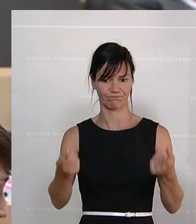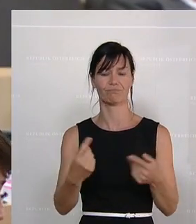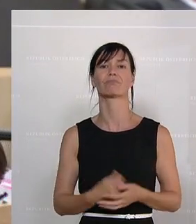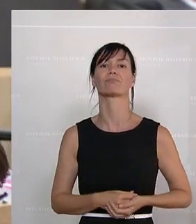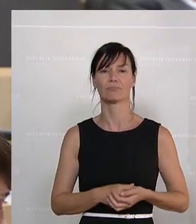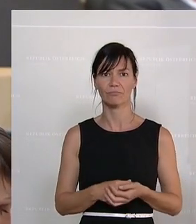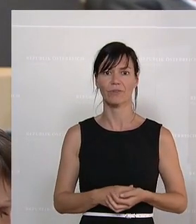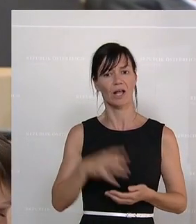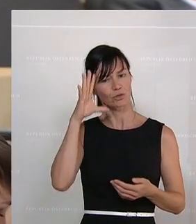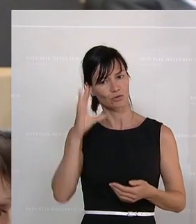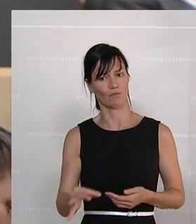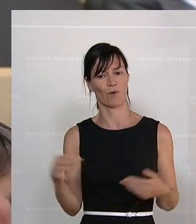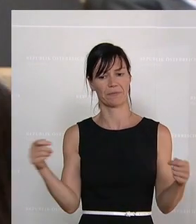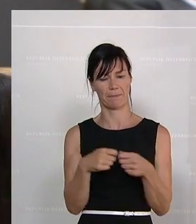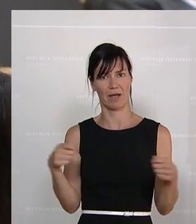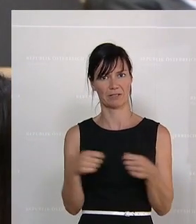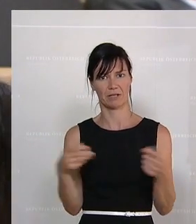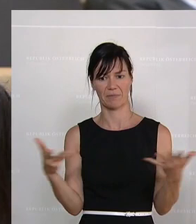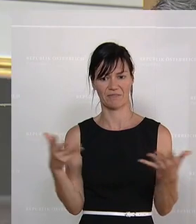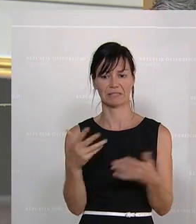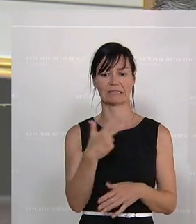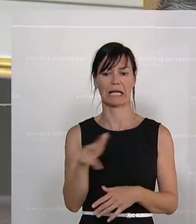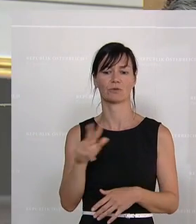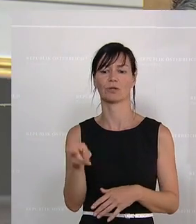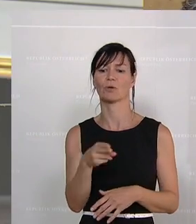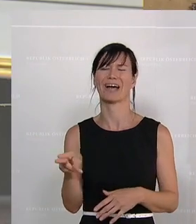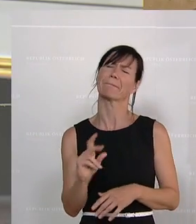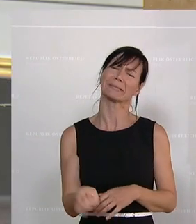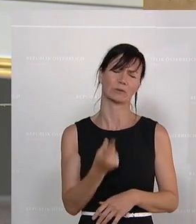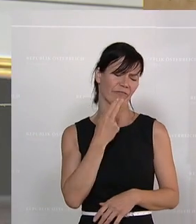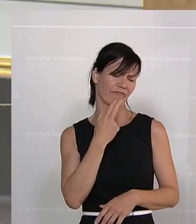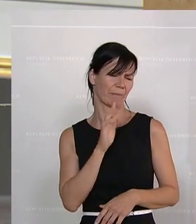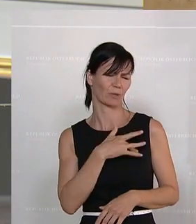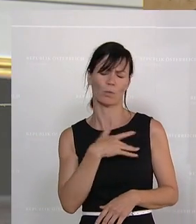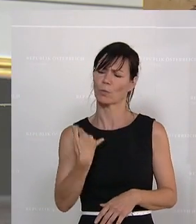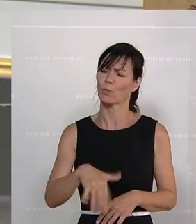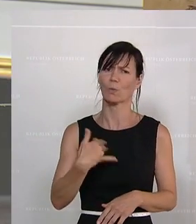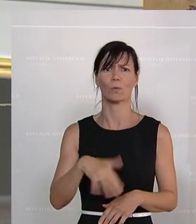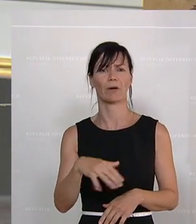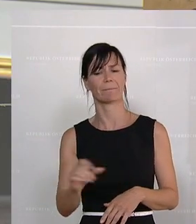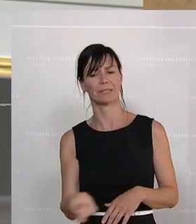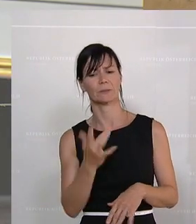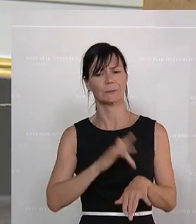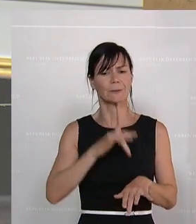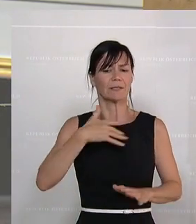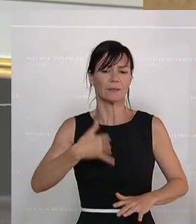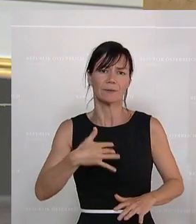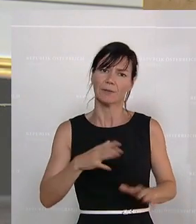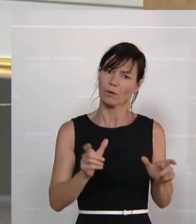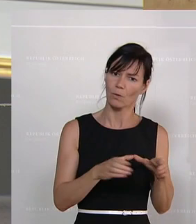einer sofortmaßnahme 300 euro an besonders betroffene gruppen besonders wohl nahe gruppen